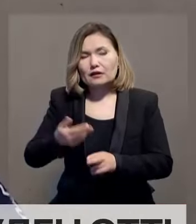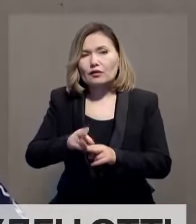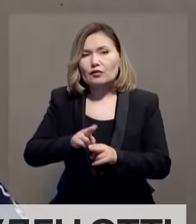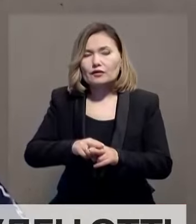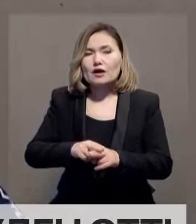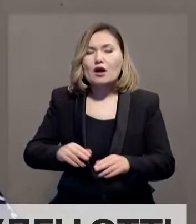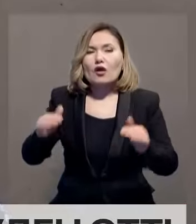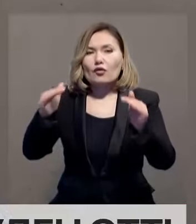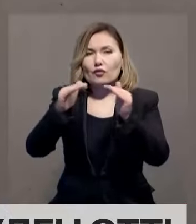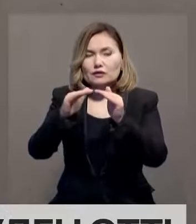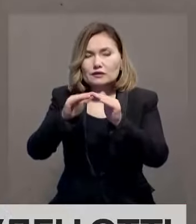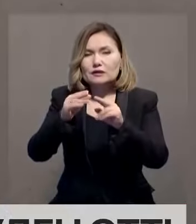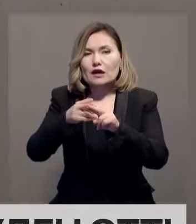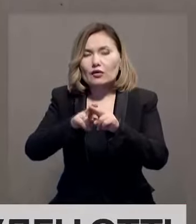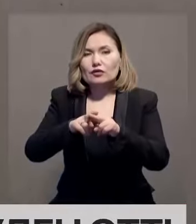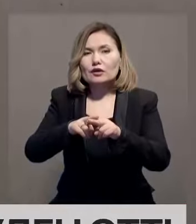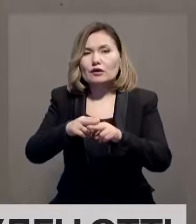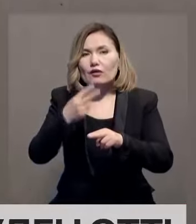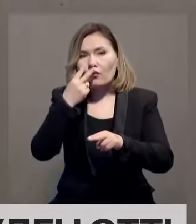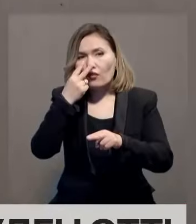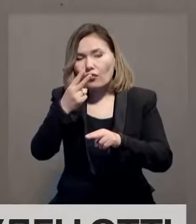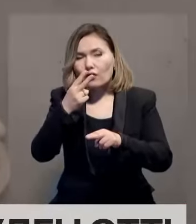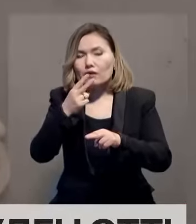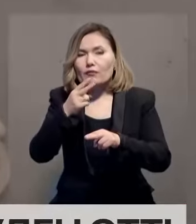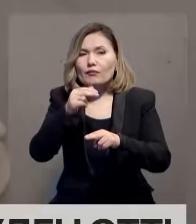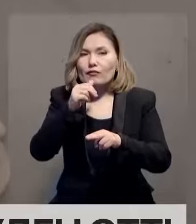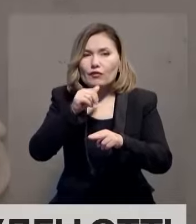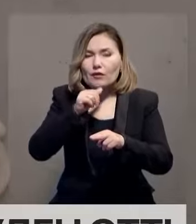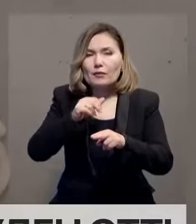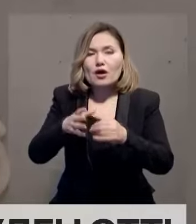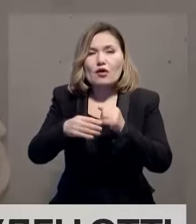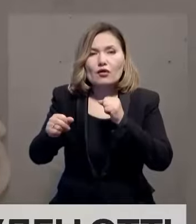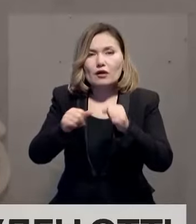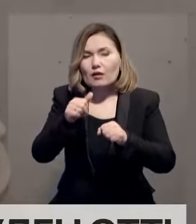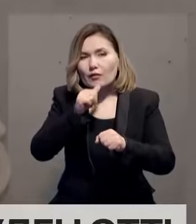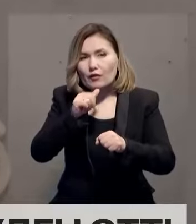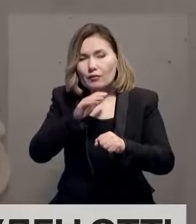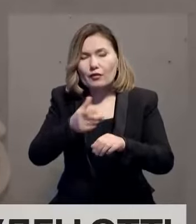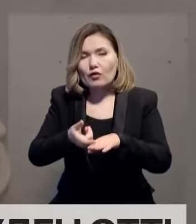казнисаның осындай испытанияларды өткергендігіне біз абдан қуаныштабыз. Себебі натурный